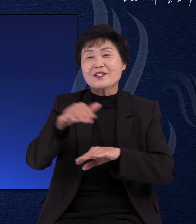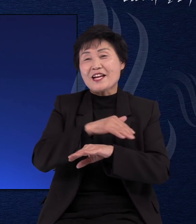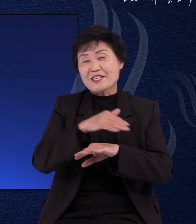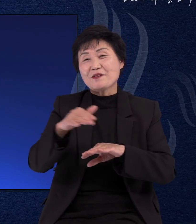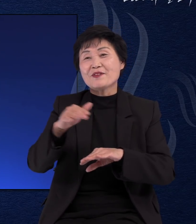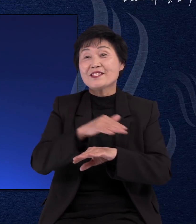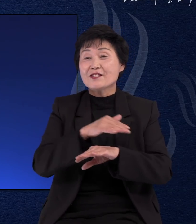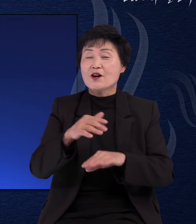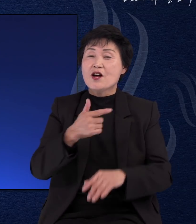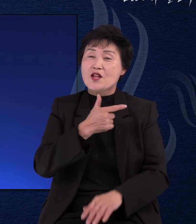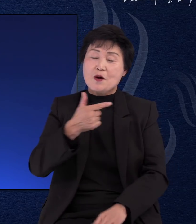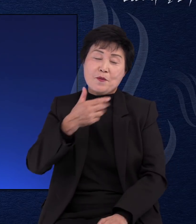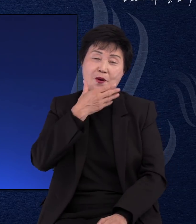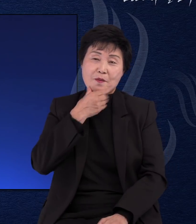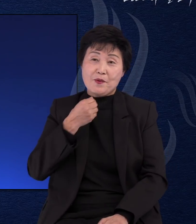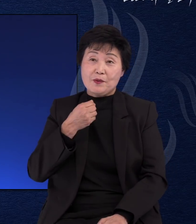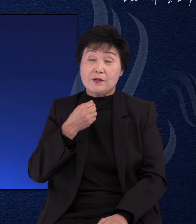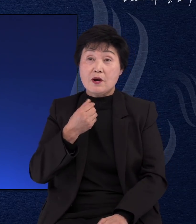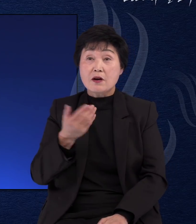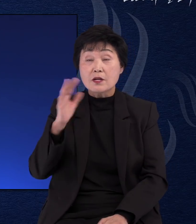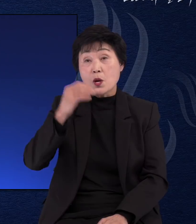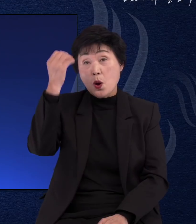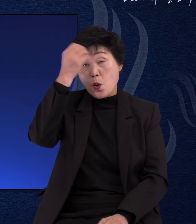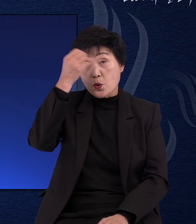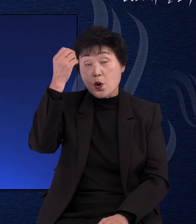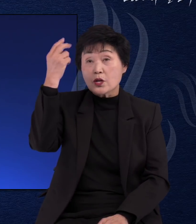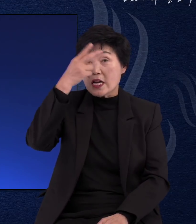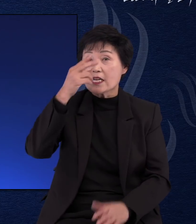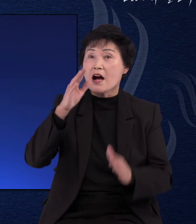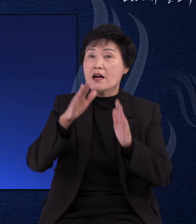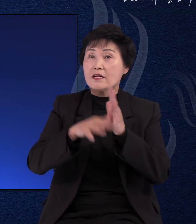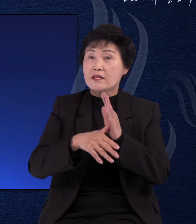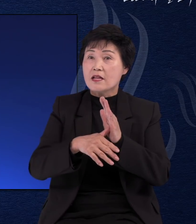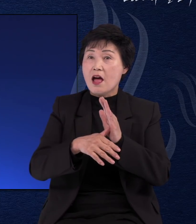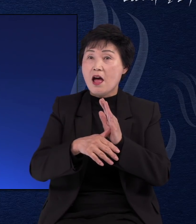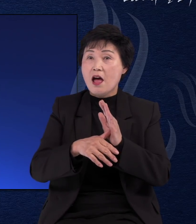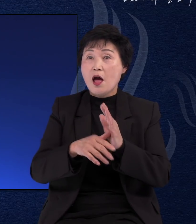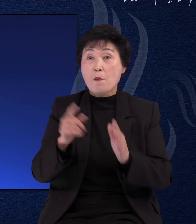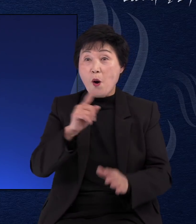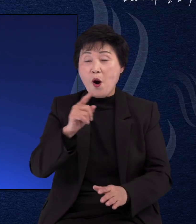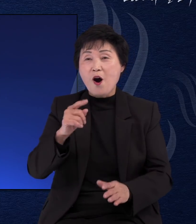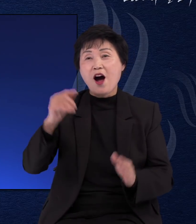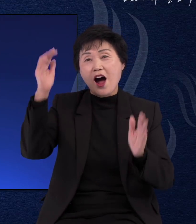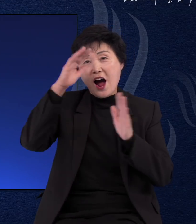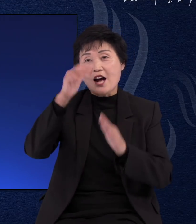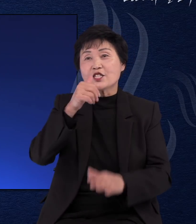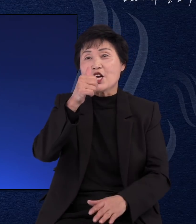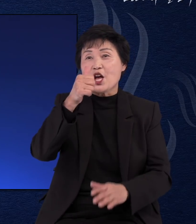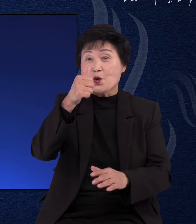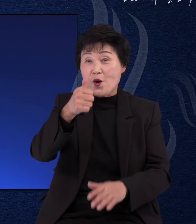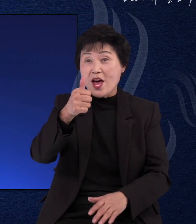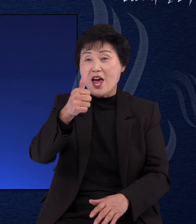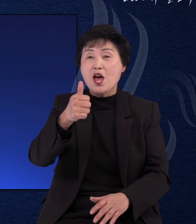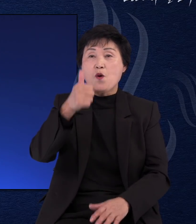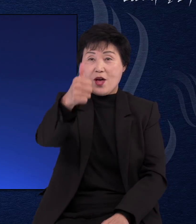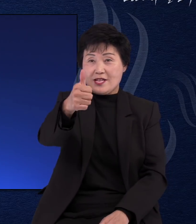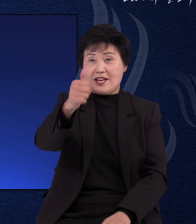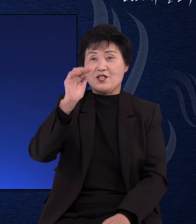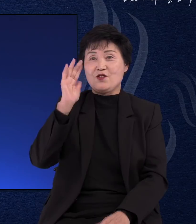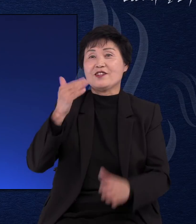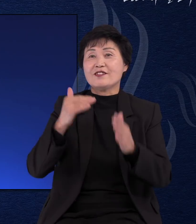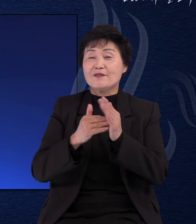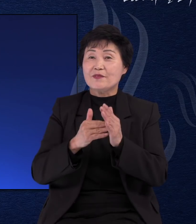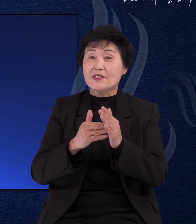2학년 때 가문의 영광이 일어나게 됩니다. 제가 우리 교회 학생회 회장이 됩니다. 학생회 회장이